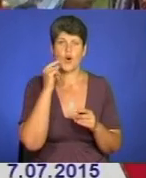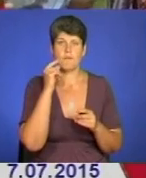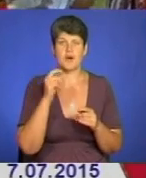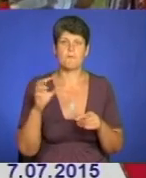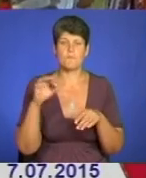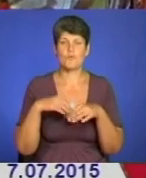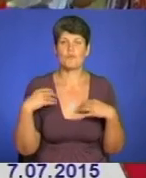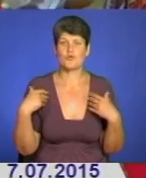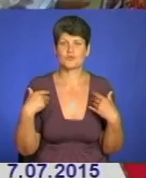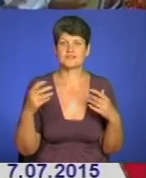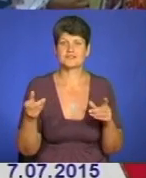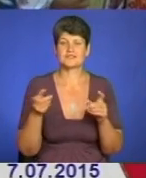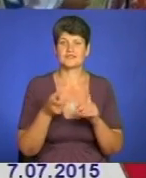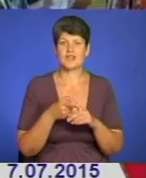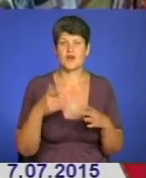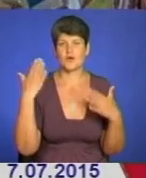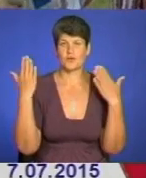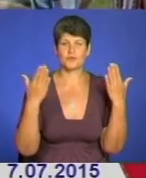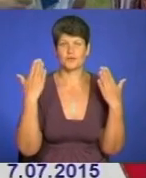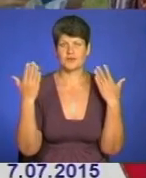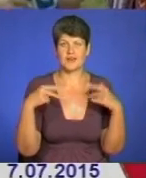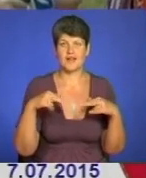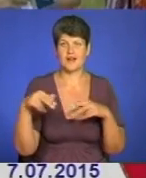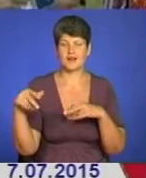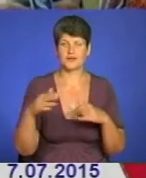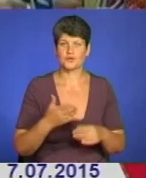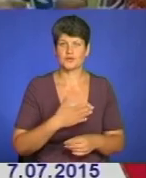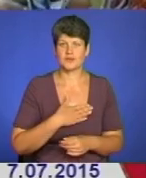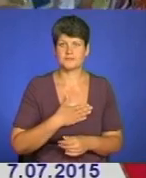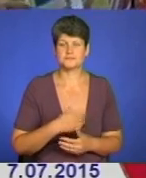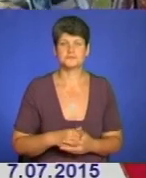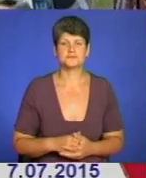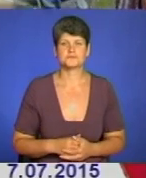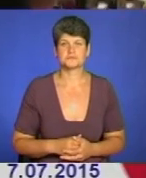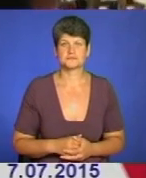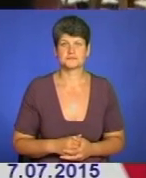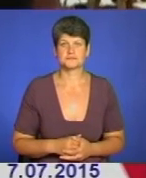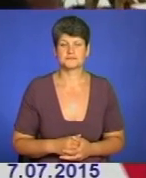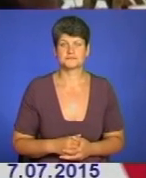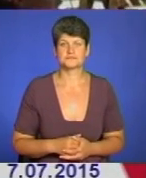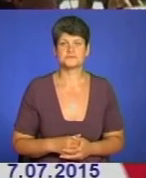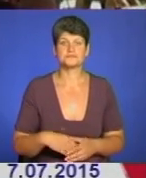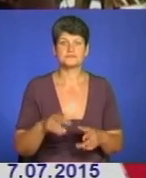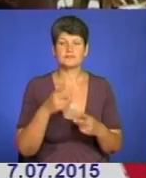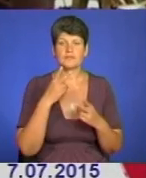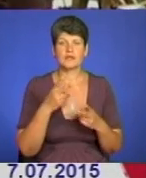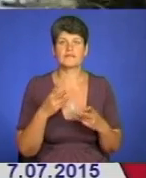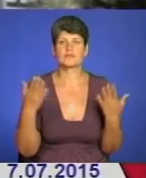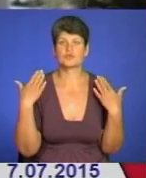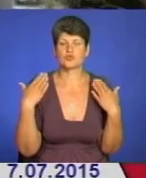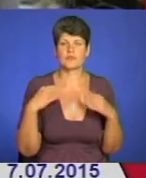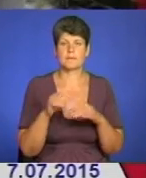буде. Гуляю я, гей, гуляю я. Розважайно відпочинковий майданчик,